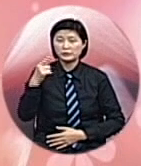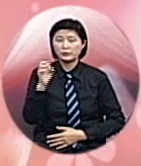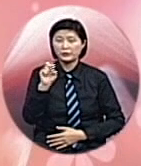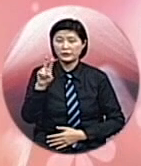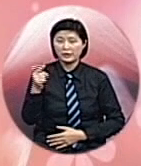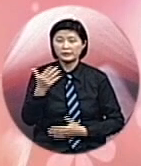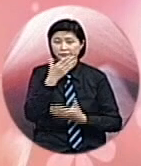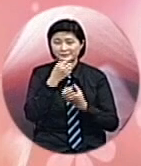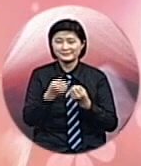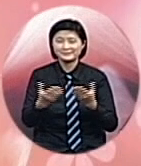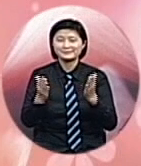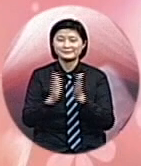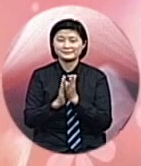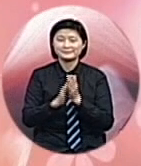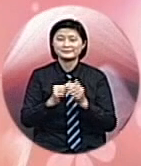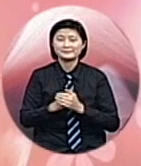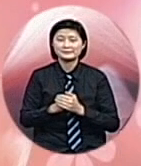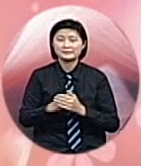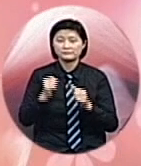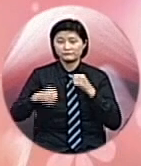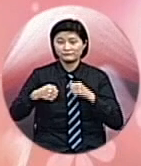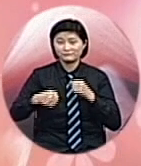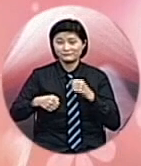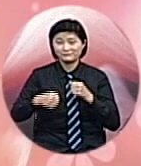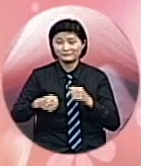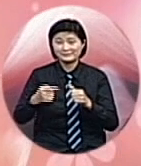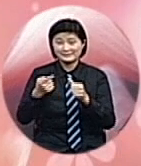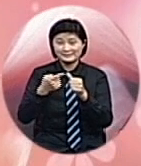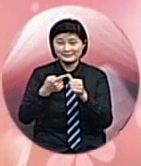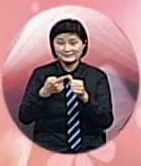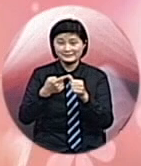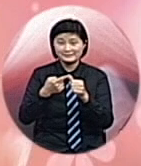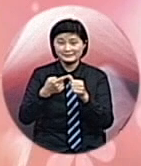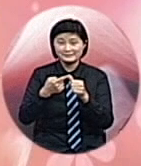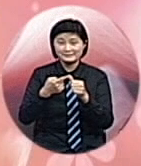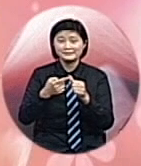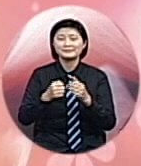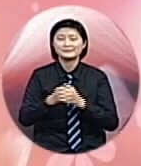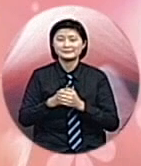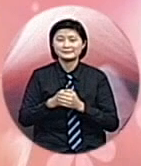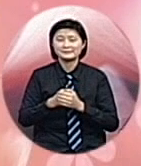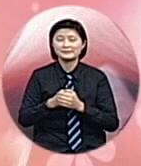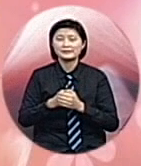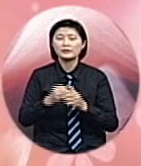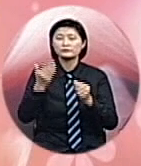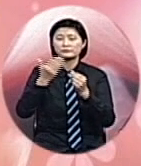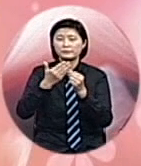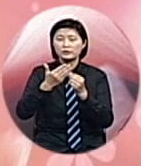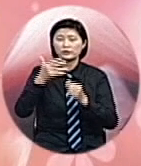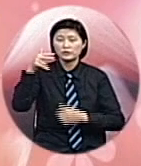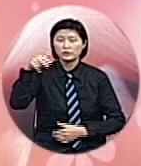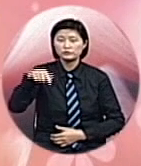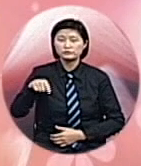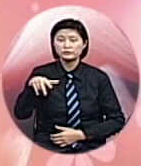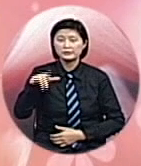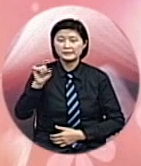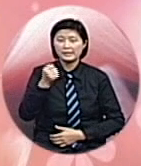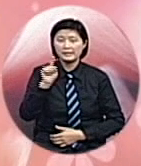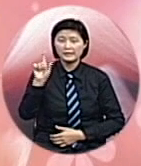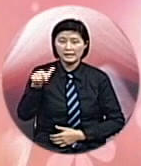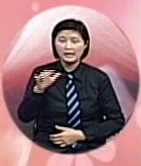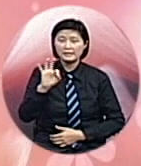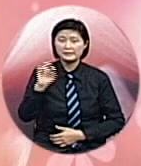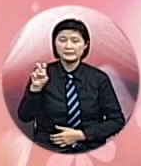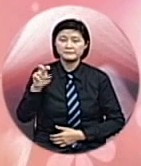배종현님 축하드립니다. 네, 오늘의 장원입니다. 어떤 분인가요? 오늘의 장원은 참가번호 9번 임진강을